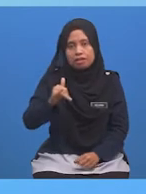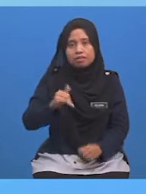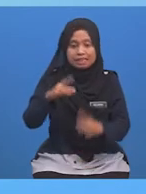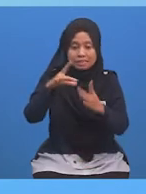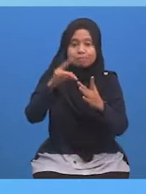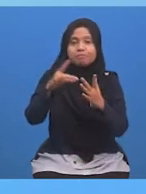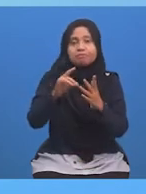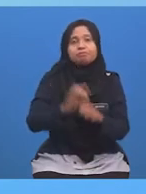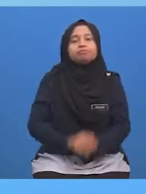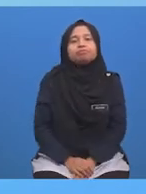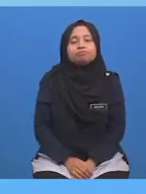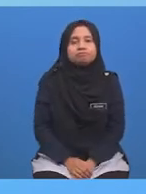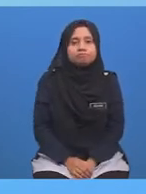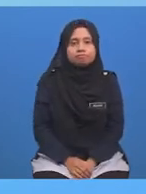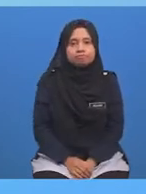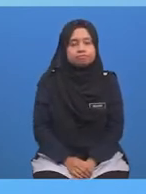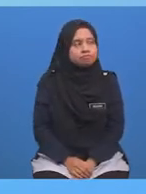yang dilantik.